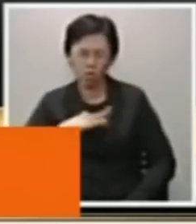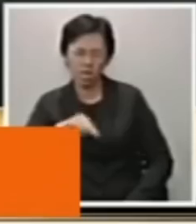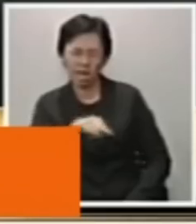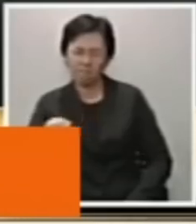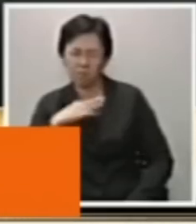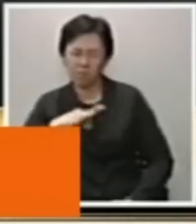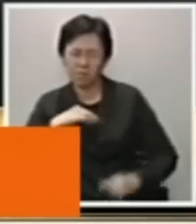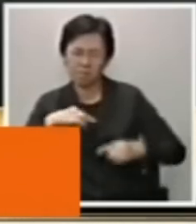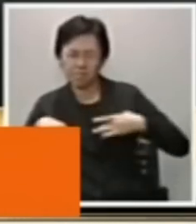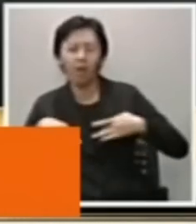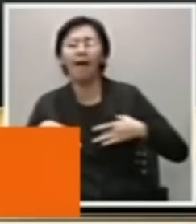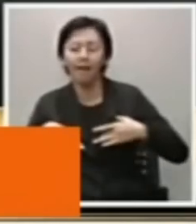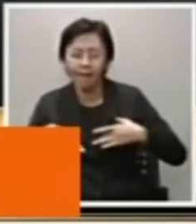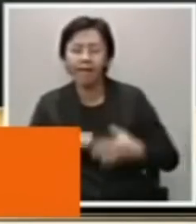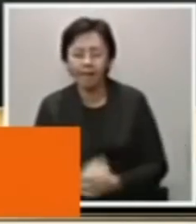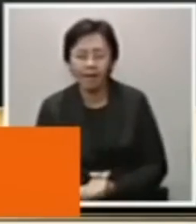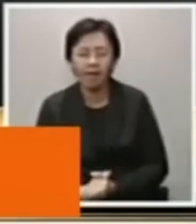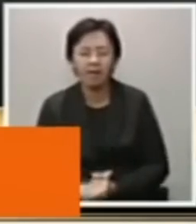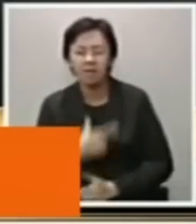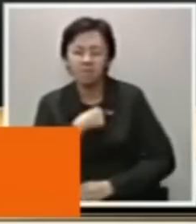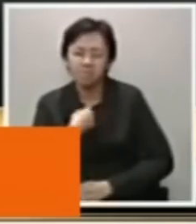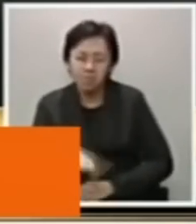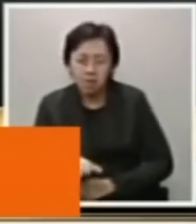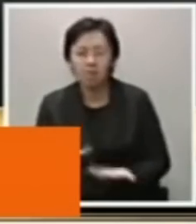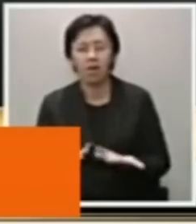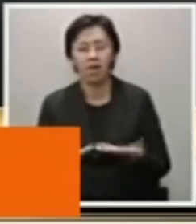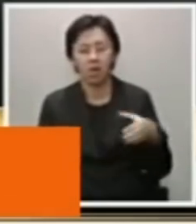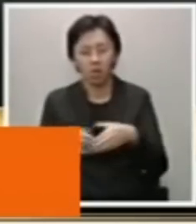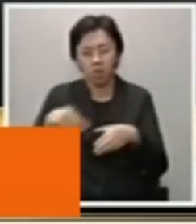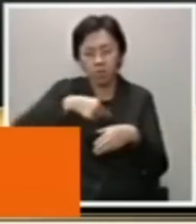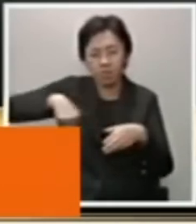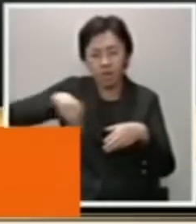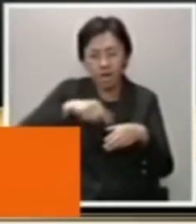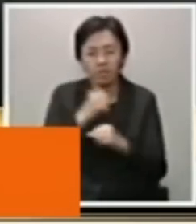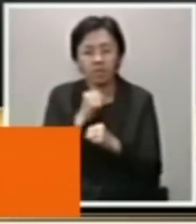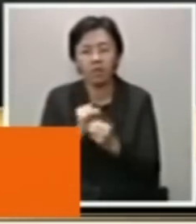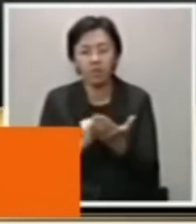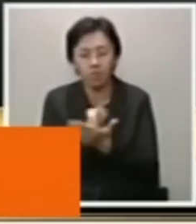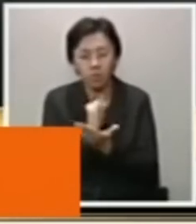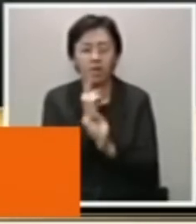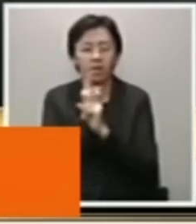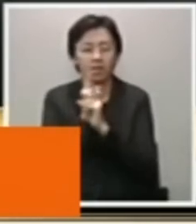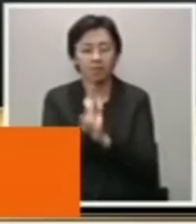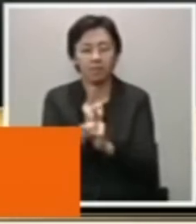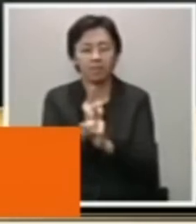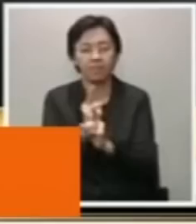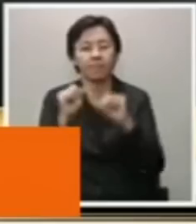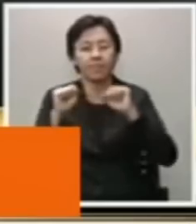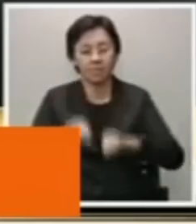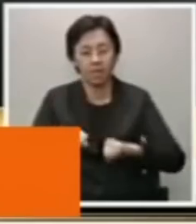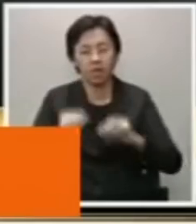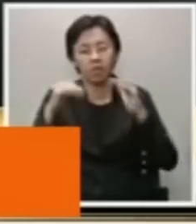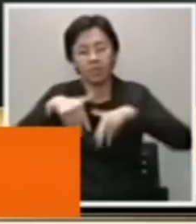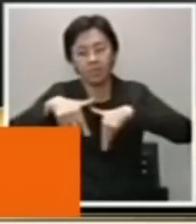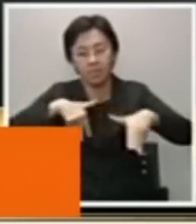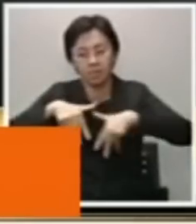อกครับเพราะนั้นเป็นหน้าที่ที่คณะบุคคลดังกล่าวนะก็ต้องดำเนินการให้ถูกต้องให้เป็นไปตามมติของประชาช